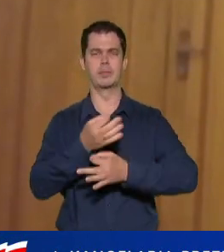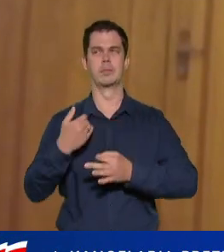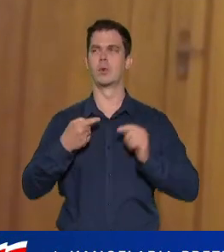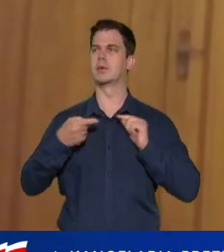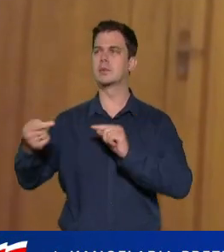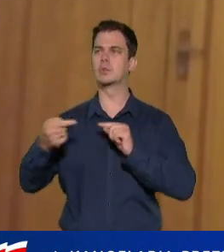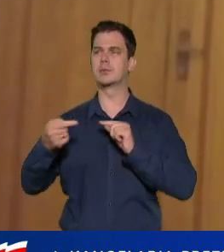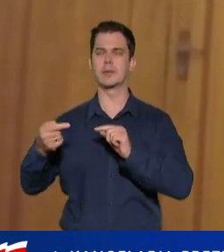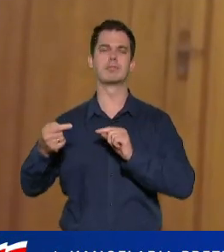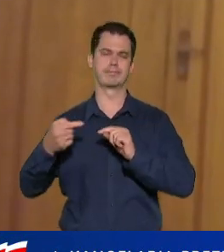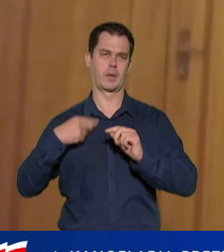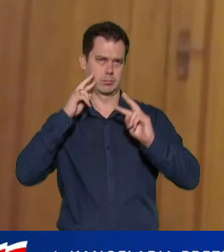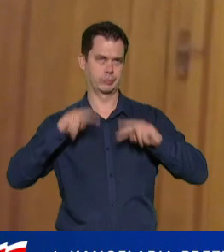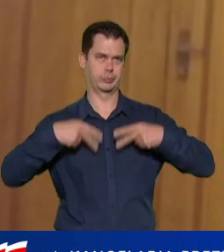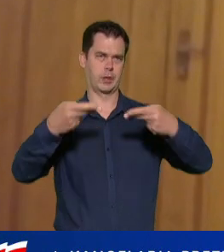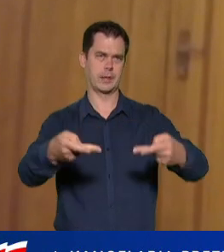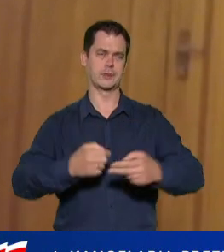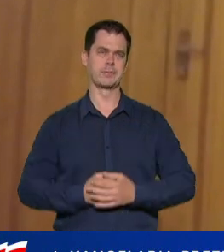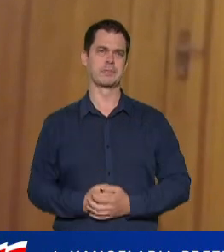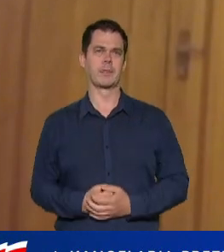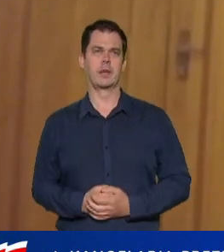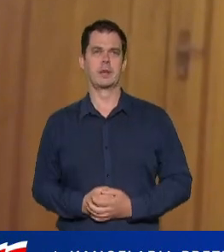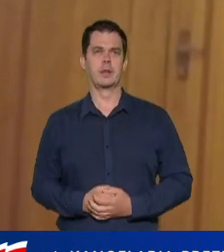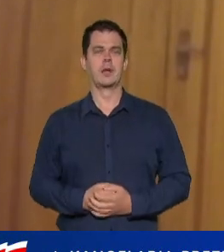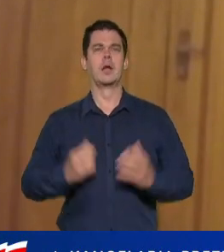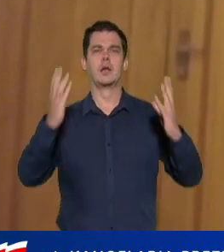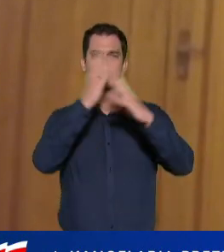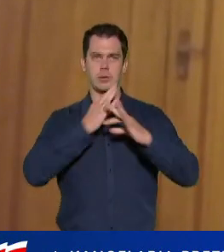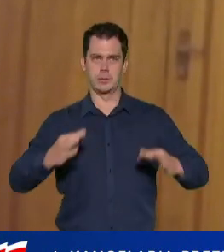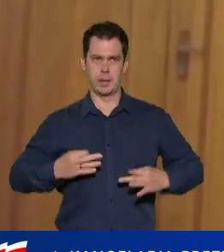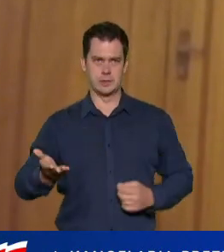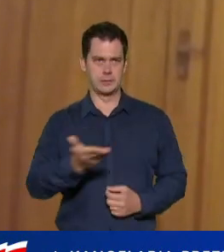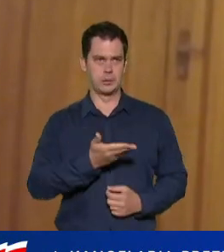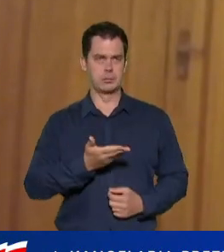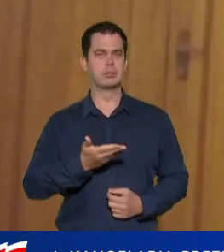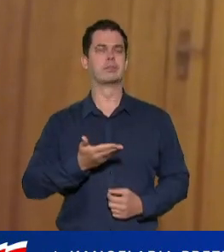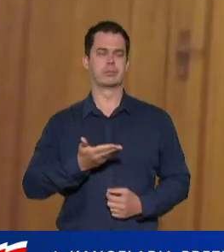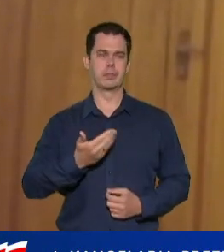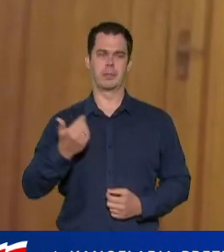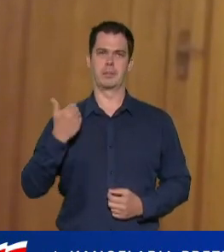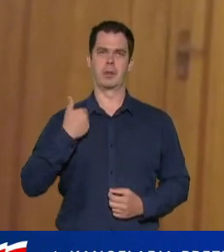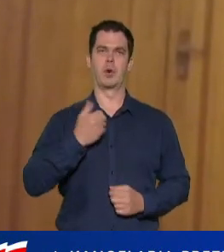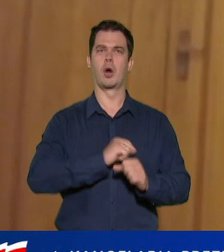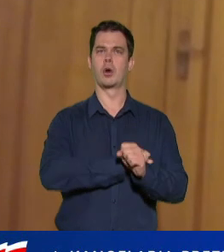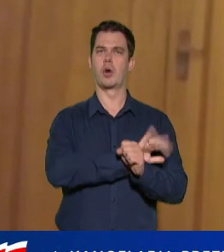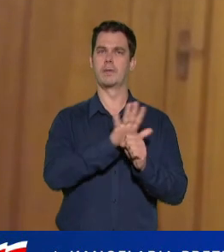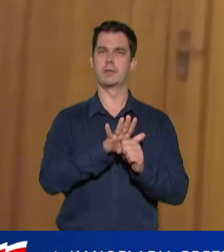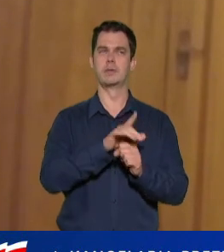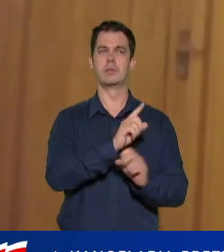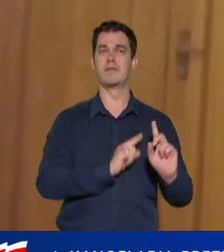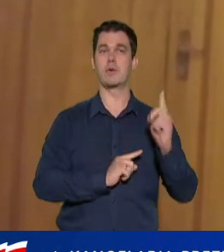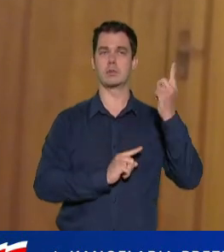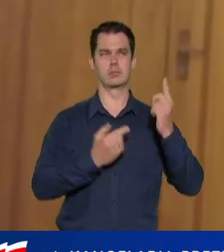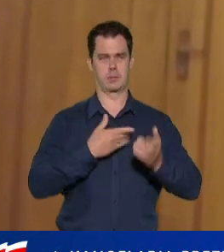przedyskutowaliśmy i o nich zadecydowaliśmy. Szanowni państwo, poradziliśmy sobie z COVID-19